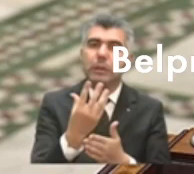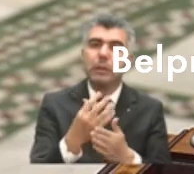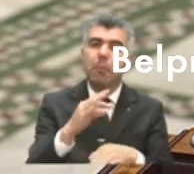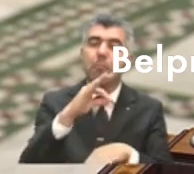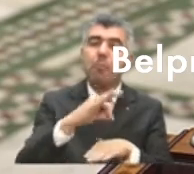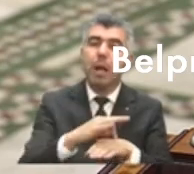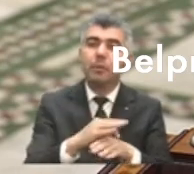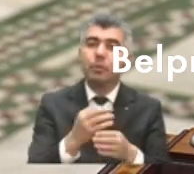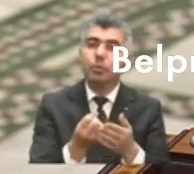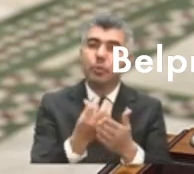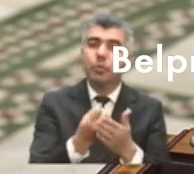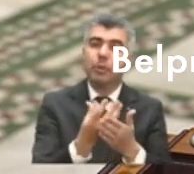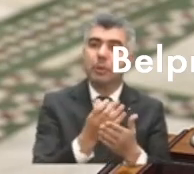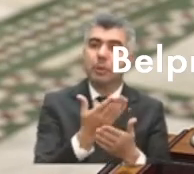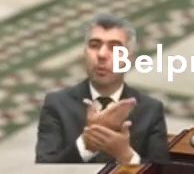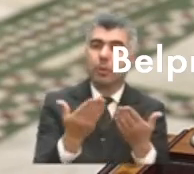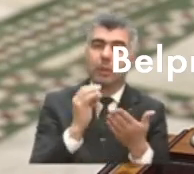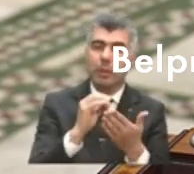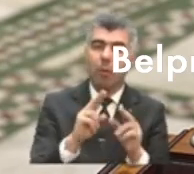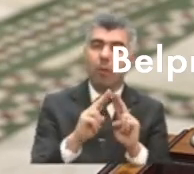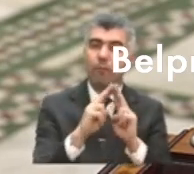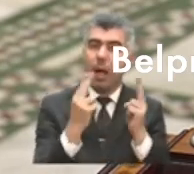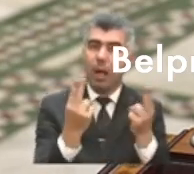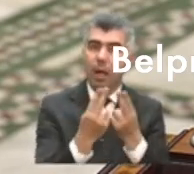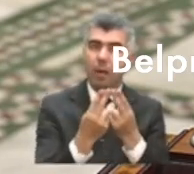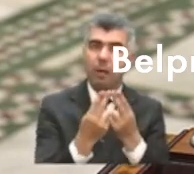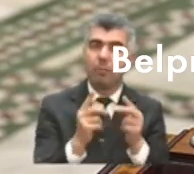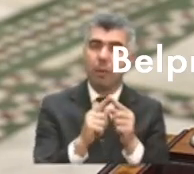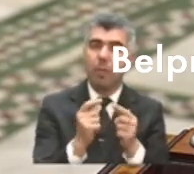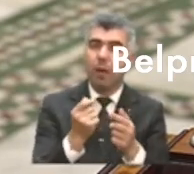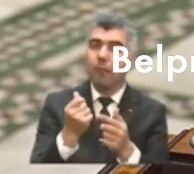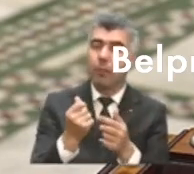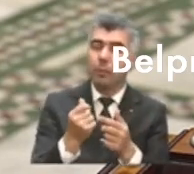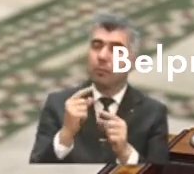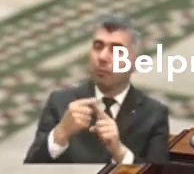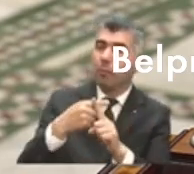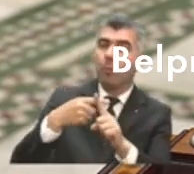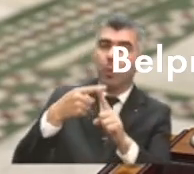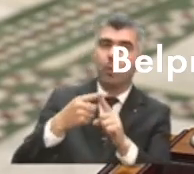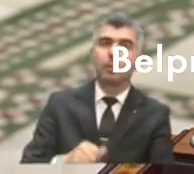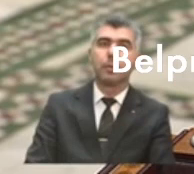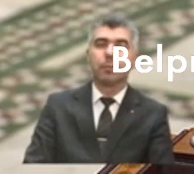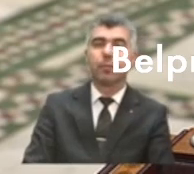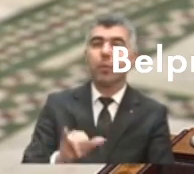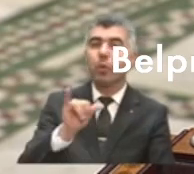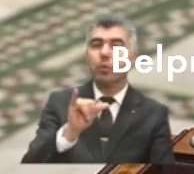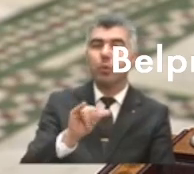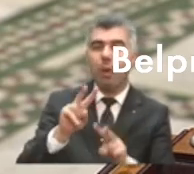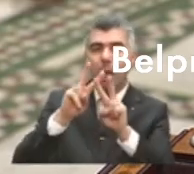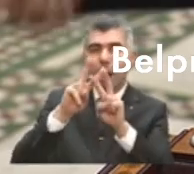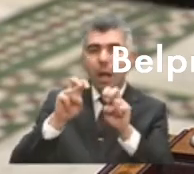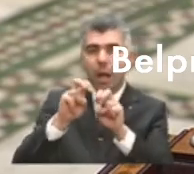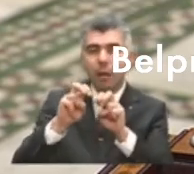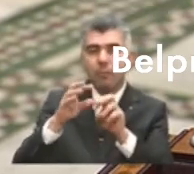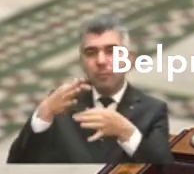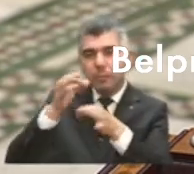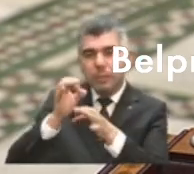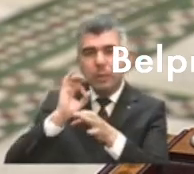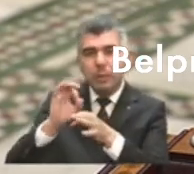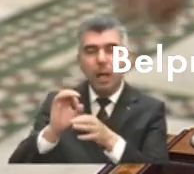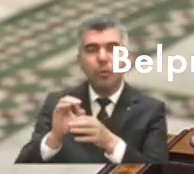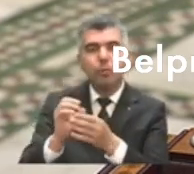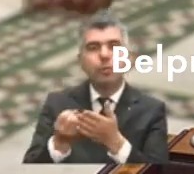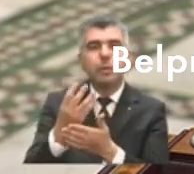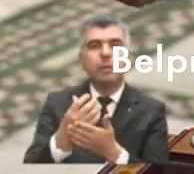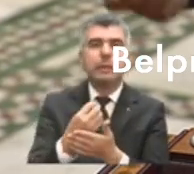بروتوكولات ديال العلاجات، واللي خصها مصاريف كثيره. شنو خاصنا؟ البحث والابتكار في البلاد ديالنا. في